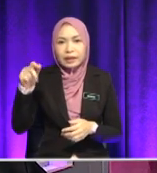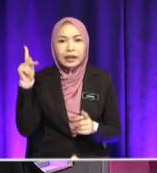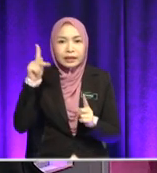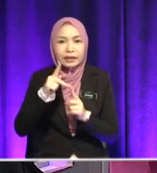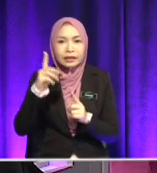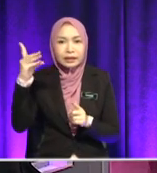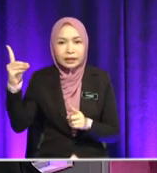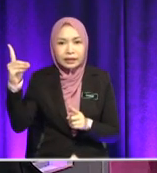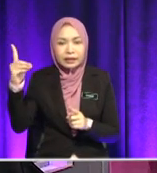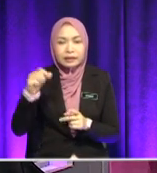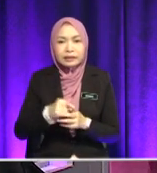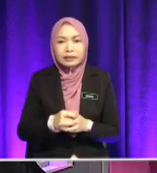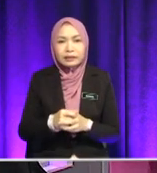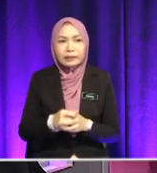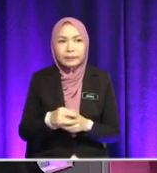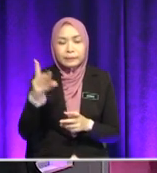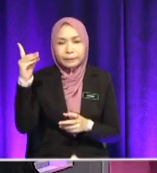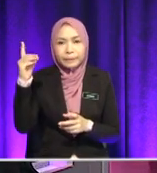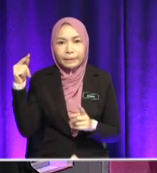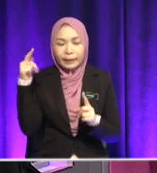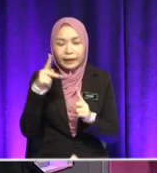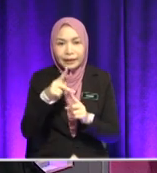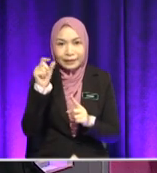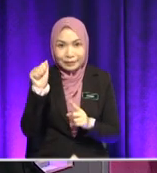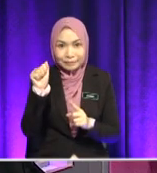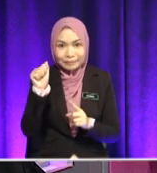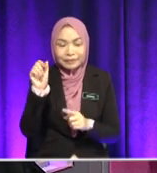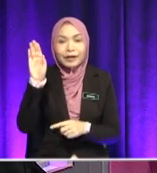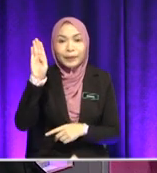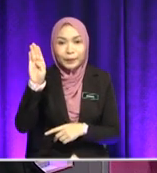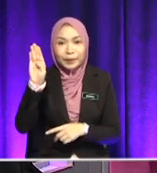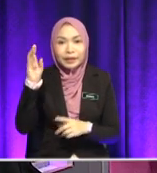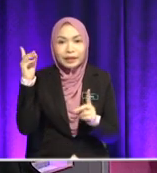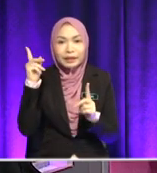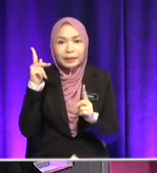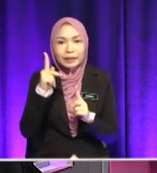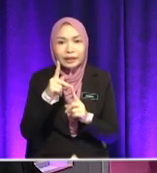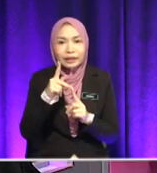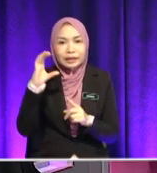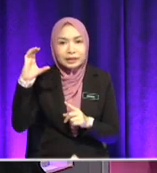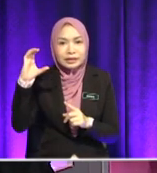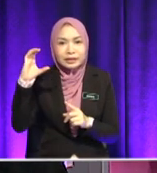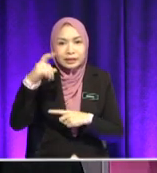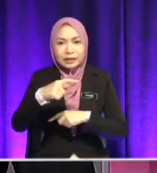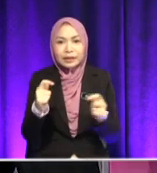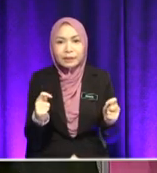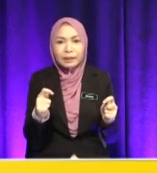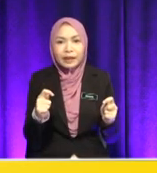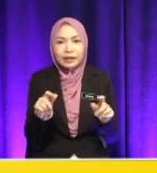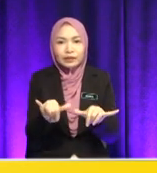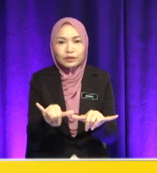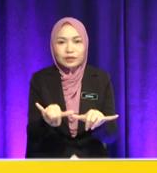dan simbol ikut kalau ada negatifnya dan bidan di sisi pula tempatnya kekal tapi simbol